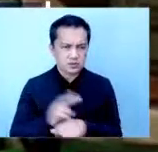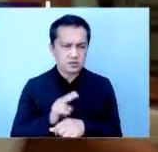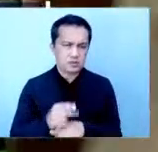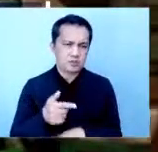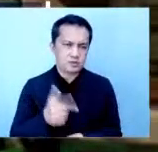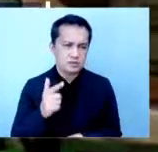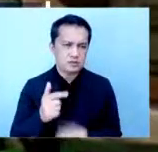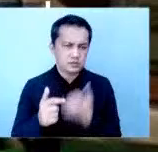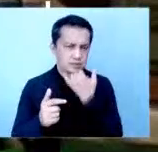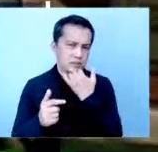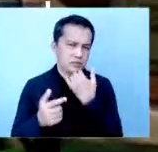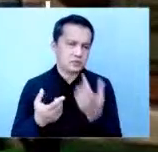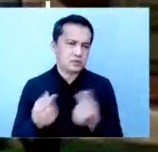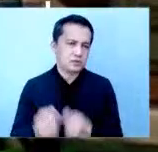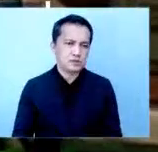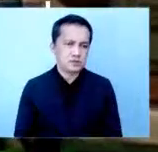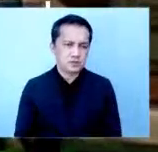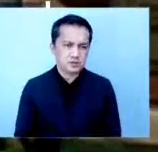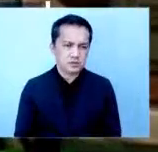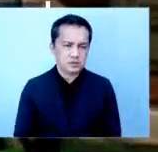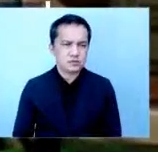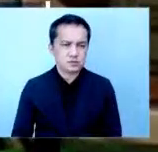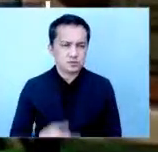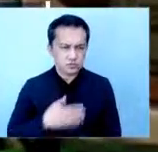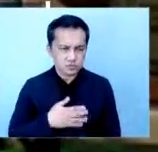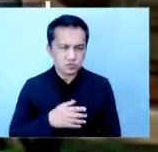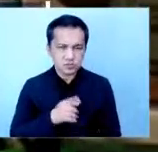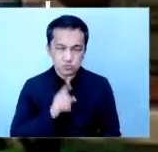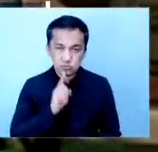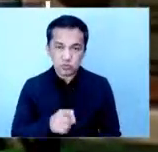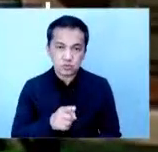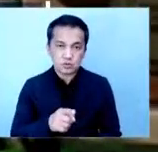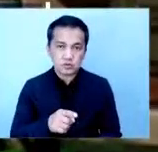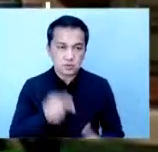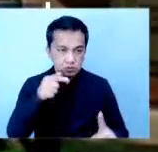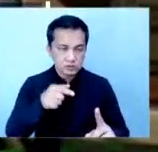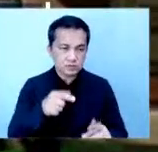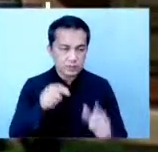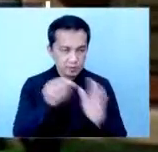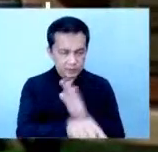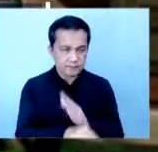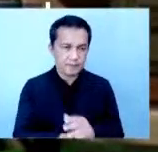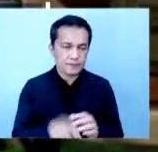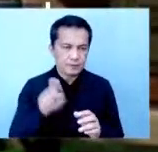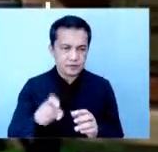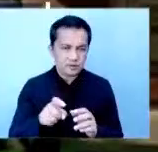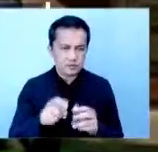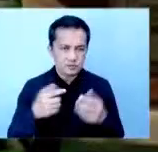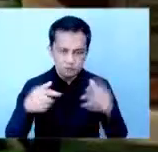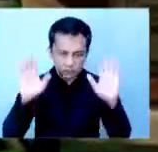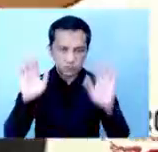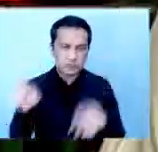mali na yung ginawa niyang gano'n. Talagang may intensyon, papatay siya ng tao. Dapat tumuko siya.